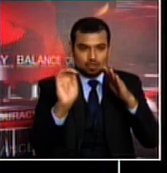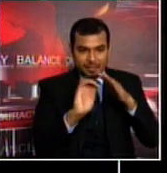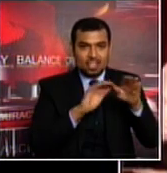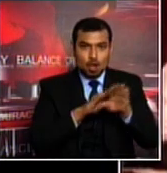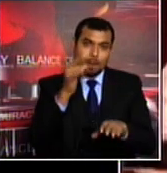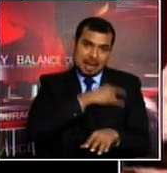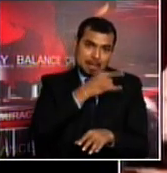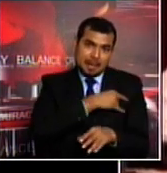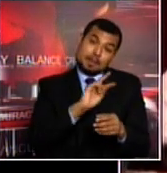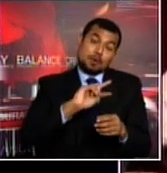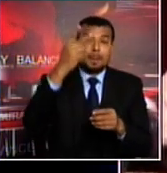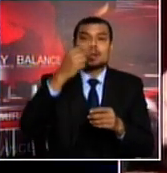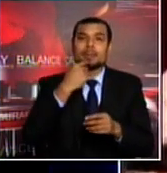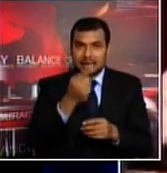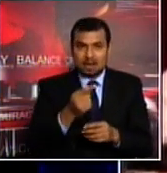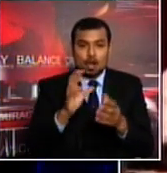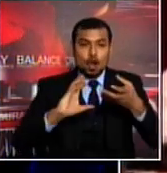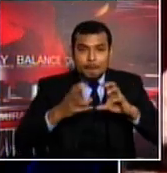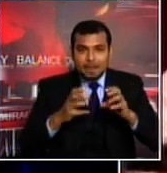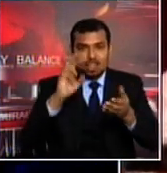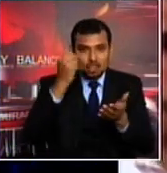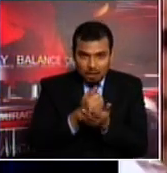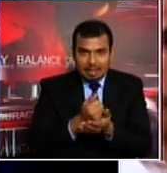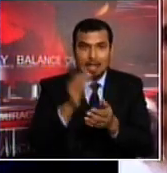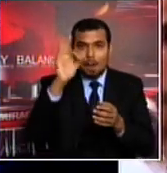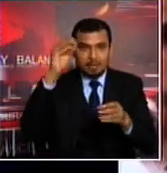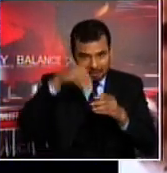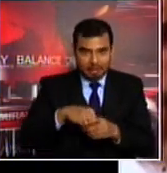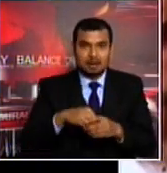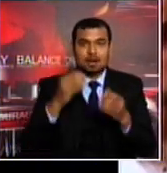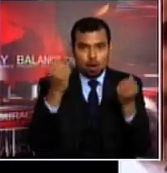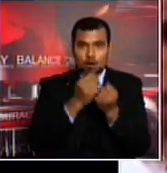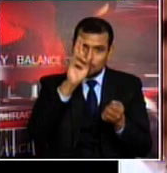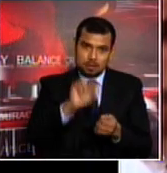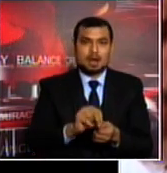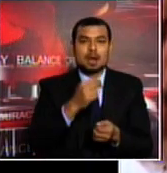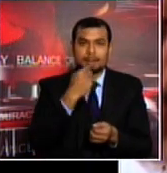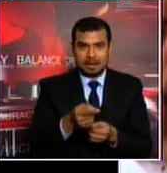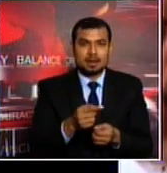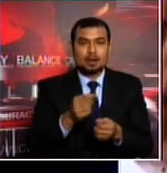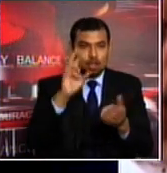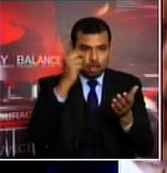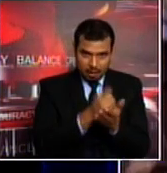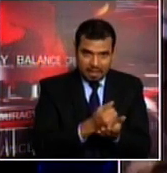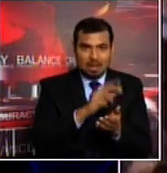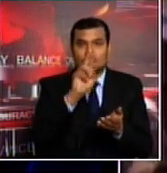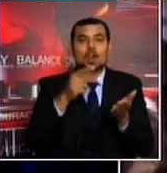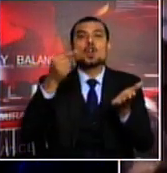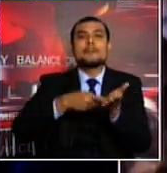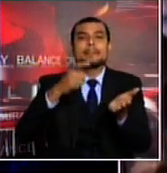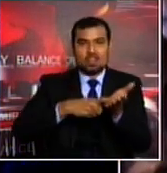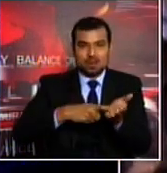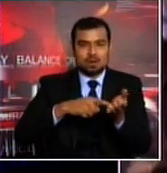संस्था भएकाले कम्पनी रजिस्टार कार्यालयमा दर्ता गराउनु पर्ने भन्दै प्रशासनलाई दर्ता र नवीकरण